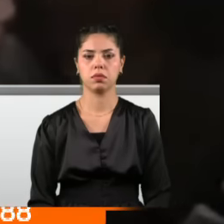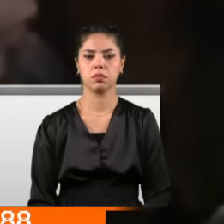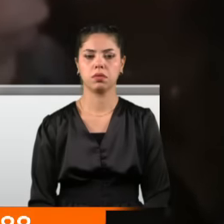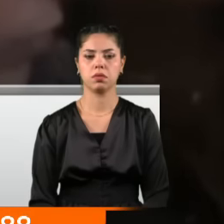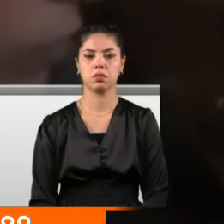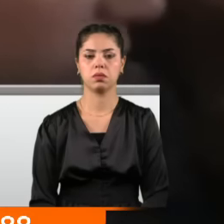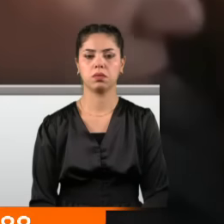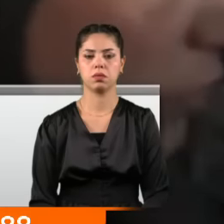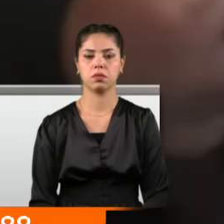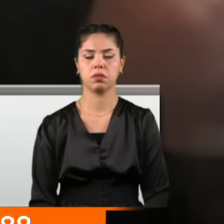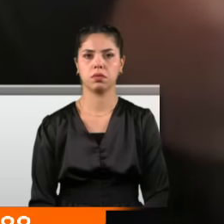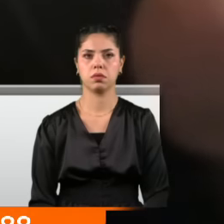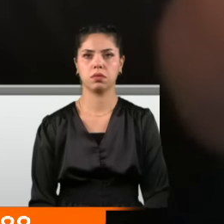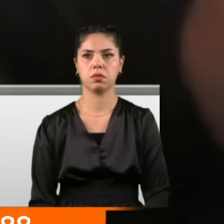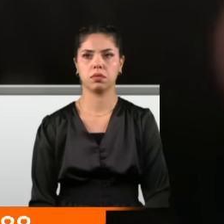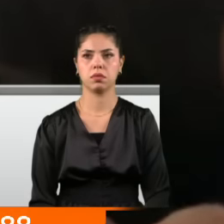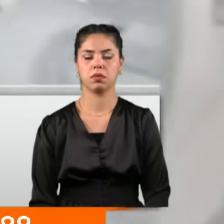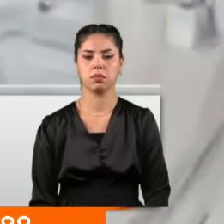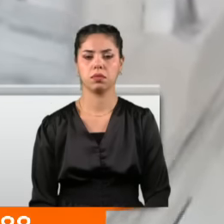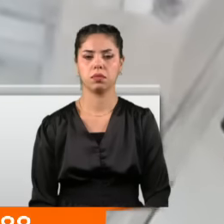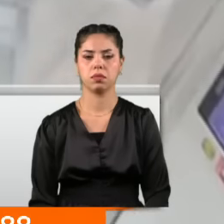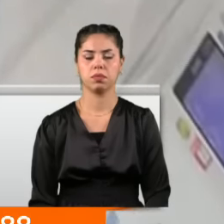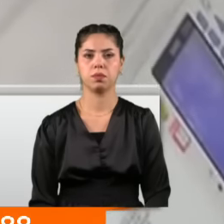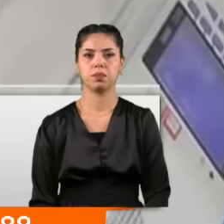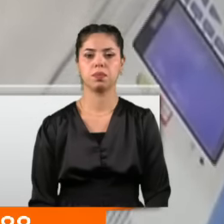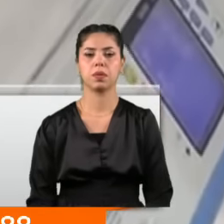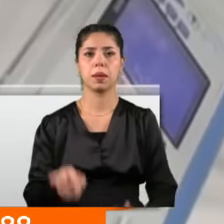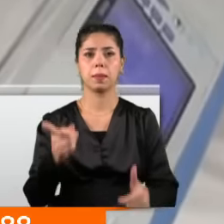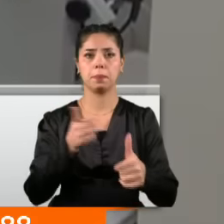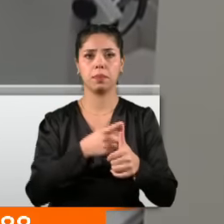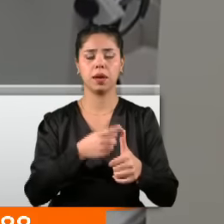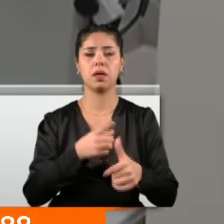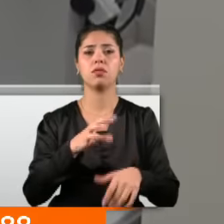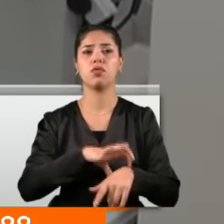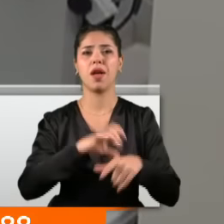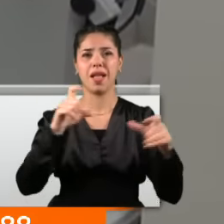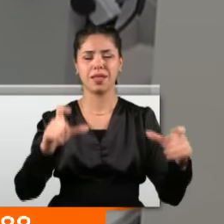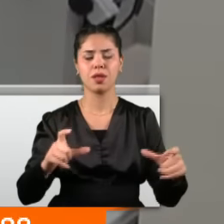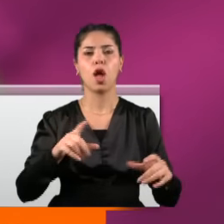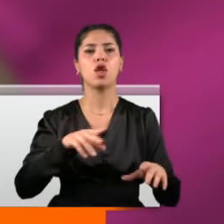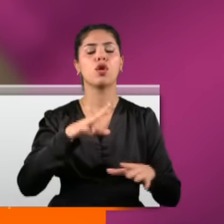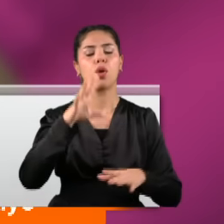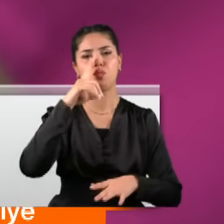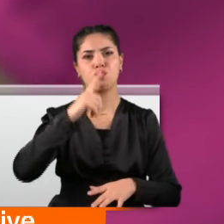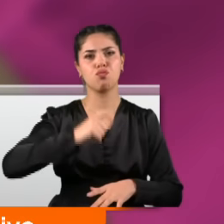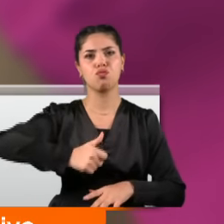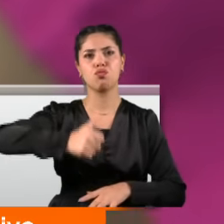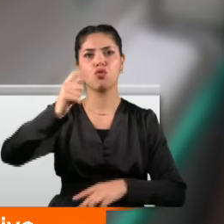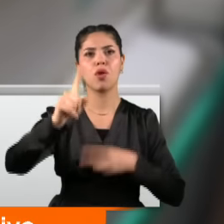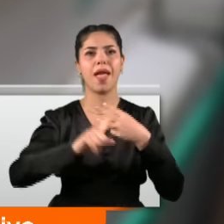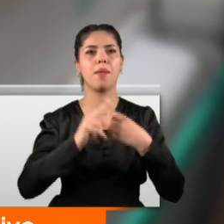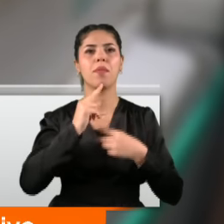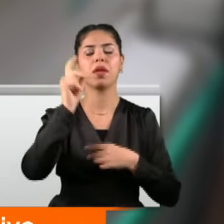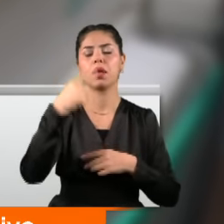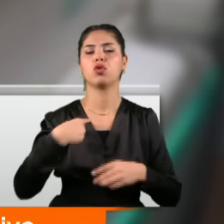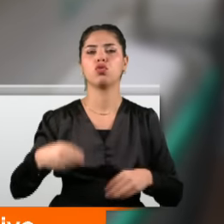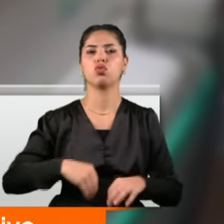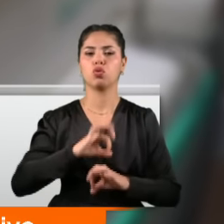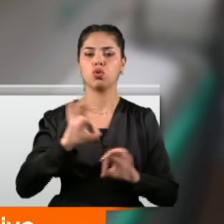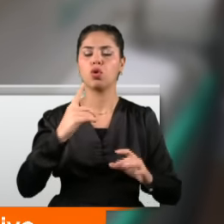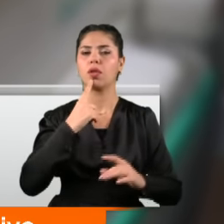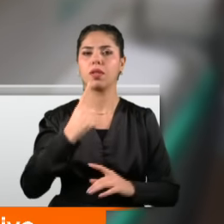Aileler olarak içimiz yanıyor, halen daha yanıyor. Birinci hastanesi müdürü Emine Avcı da suçsuz olduğunu savunanlardandı. 6 aylık